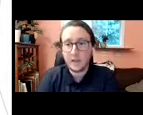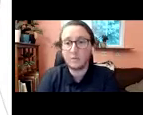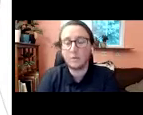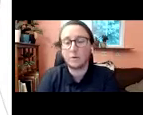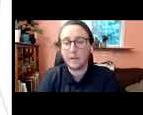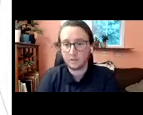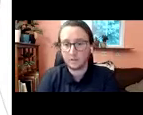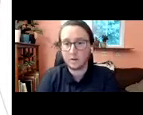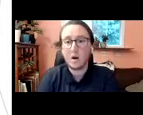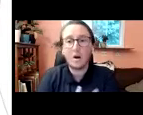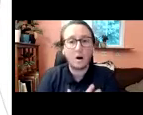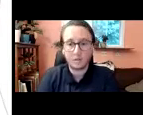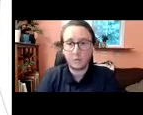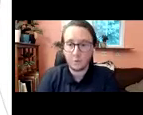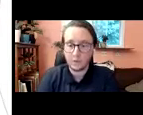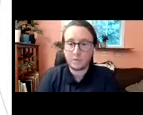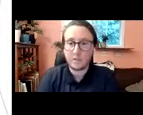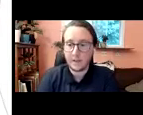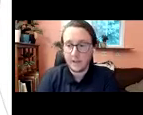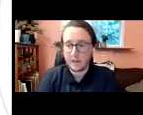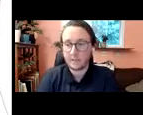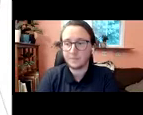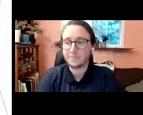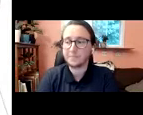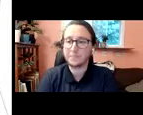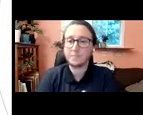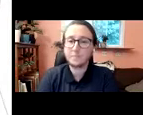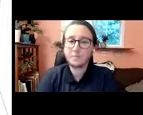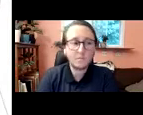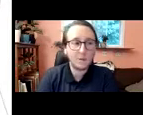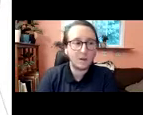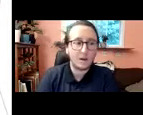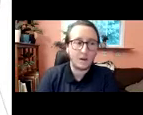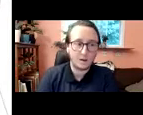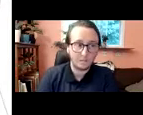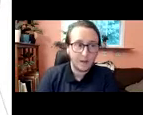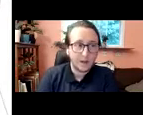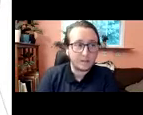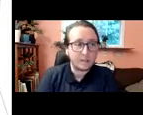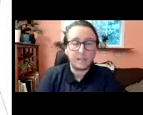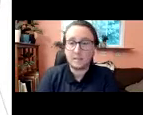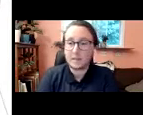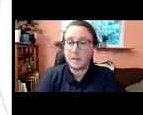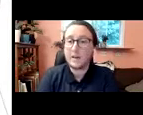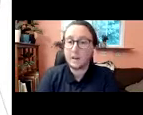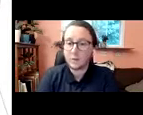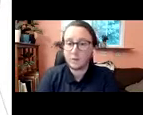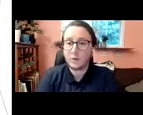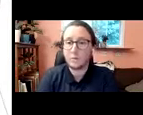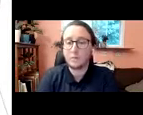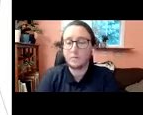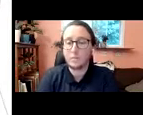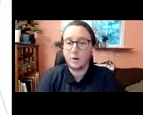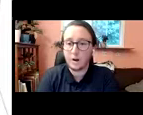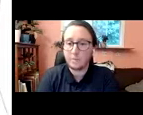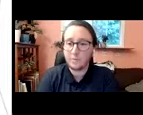pu commenter une expérience positive quand plus tard, en tant qu'adulte, a pu avoir une consultation